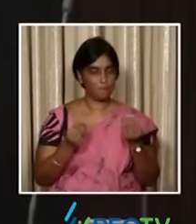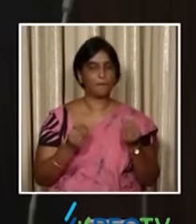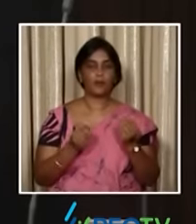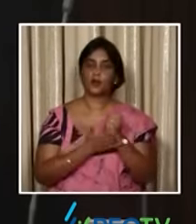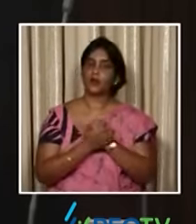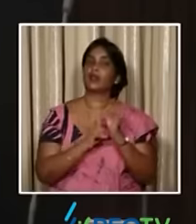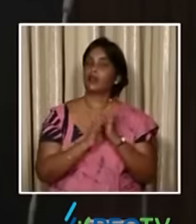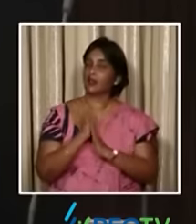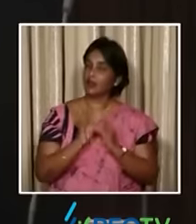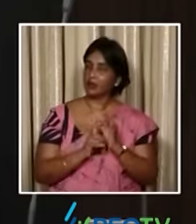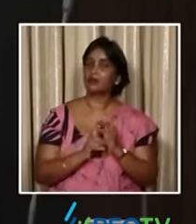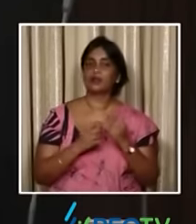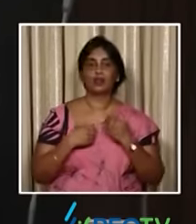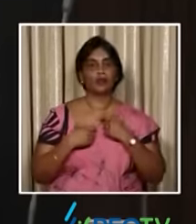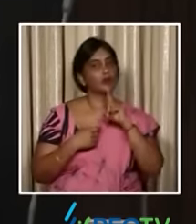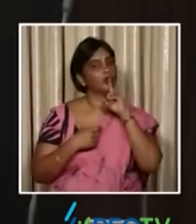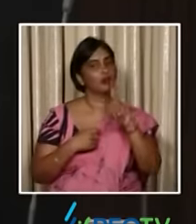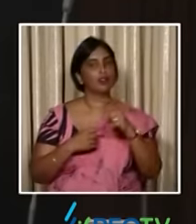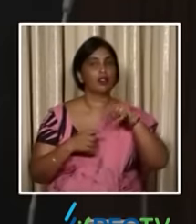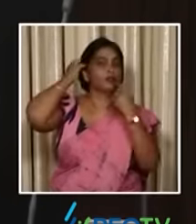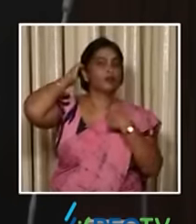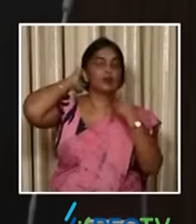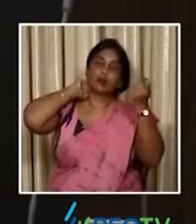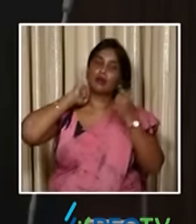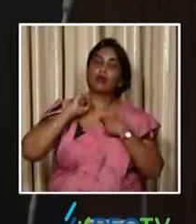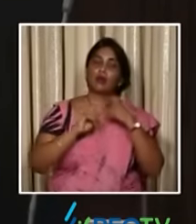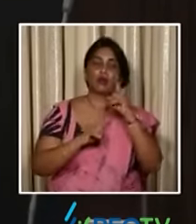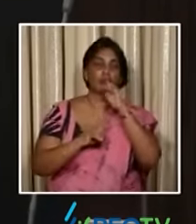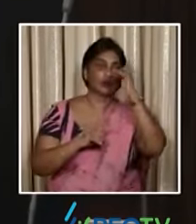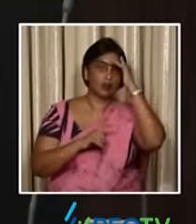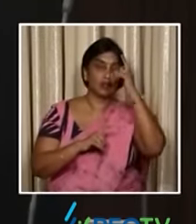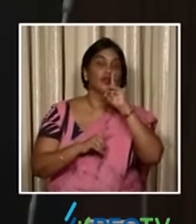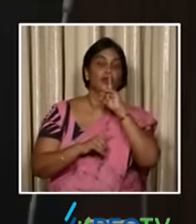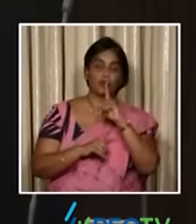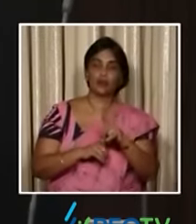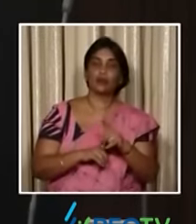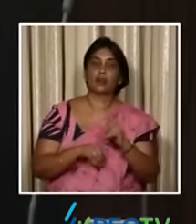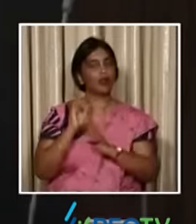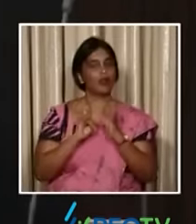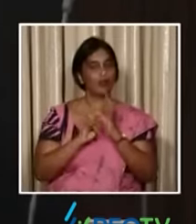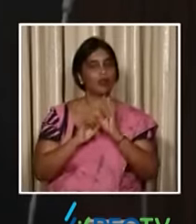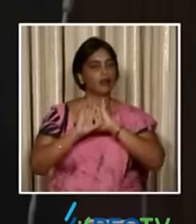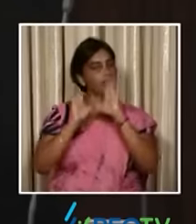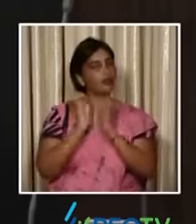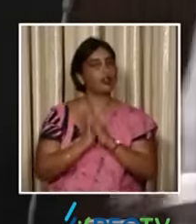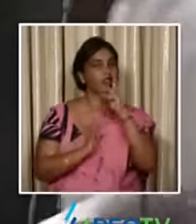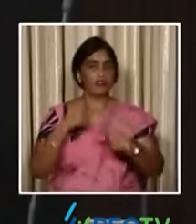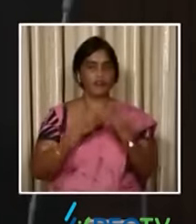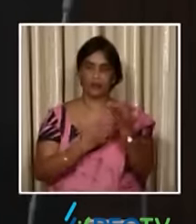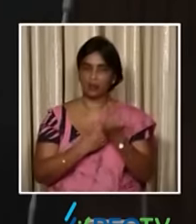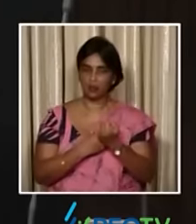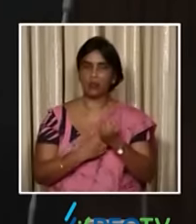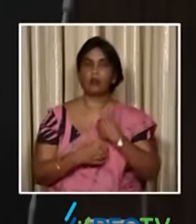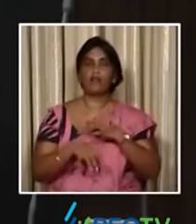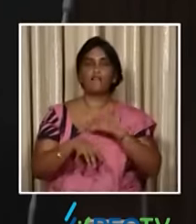සියලු මන්ත්‍රීවරු වෙනුවෙන් අපි ඉල්ලීමක් කරා තව දවසක් දෙන්න කියලා. කතානායකතුමා කියලාලු මට විනාඩි 5ක් දෙන්න කියලා. තව දවසක් විවාදී ඉල්ලුවම